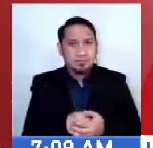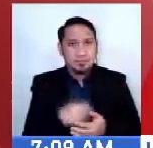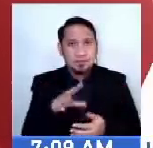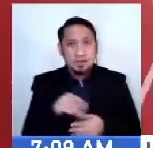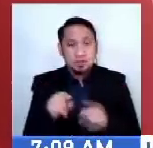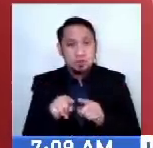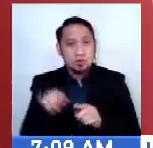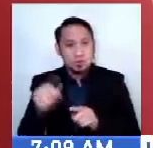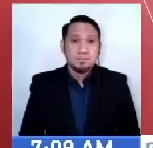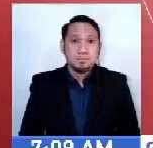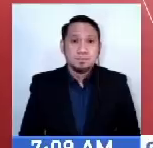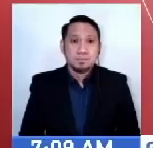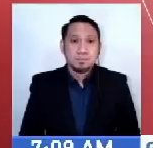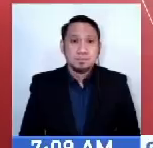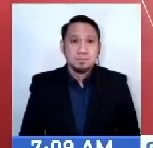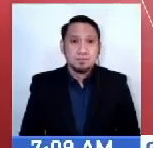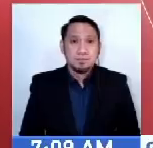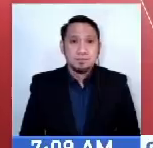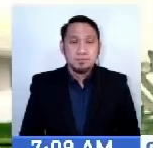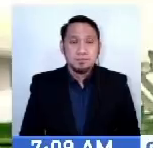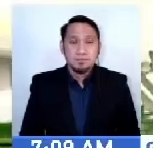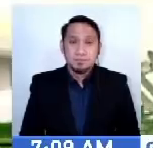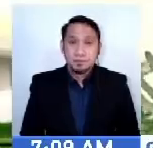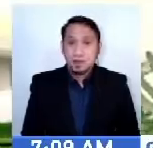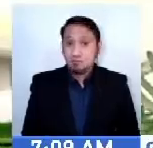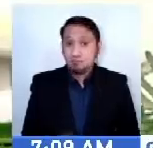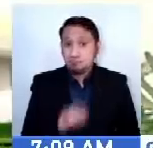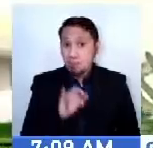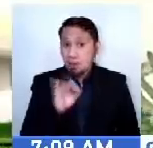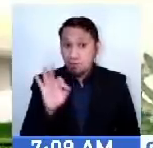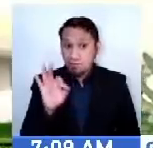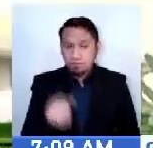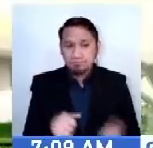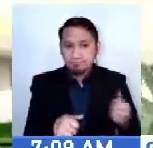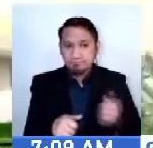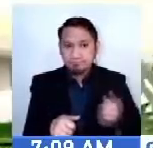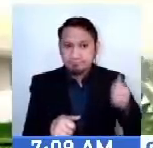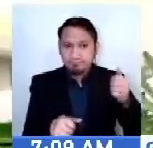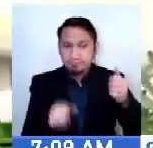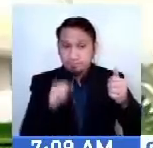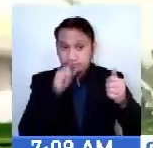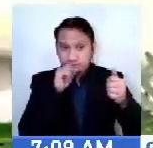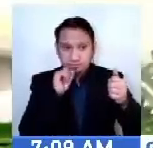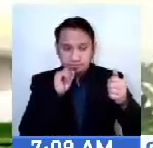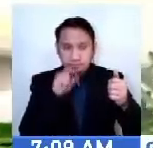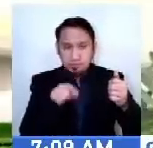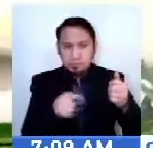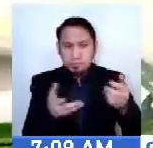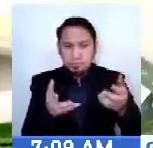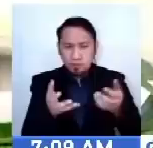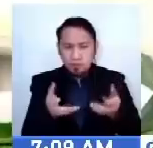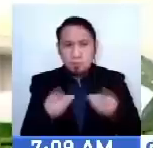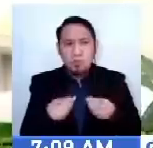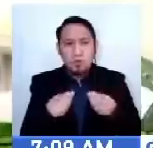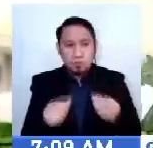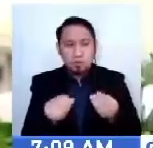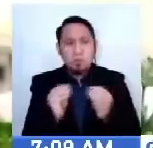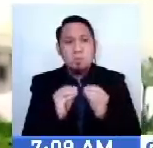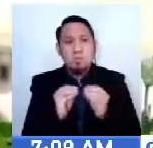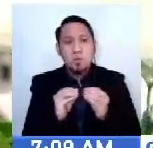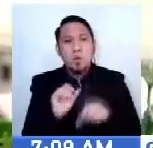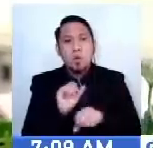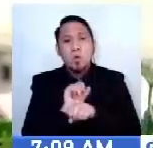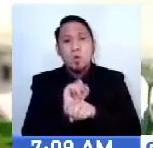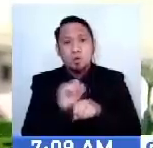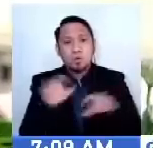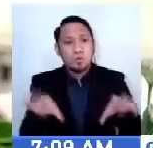rider. Sakaling manalo, sisikapin daw ni Senador Manny Pacquiao na makapagbigay ng maraming trabaho para hindi na